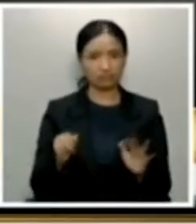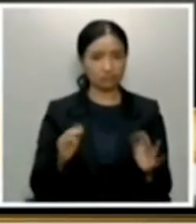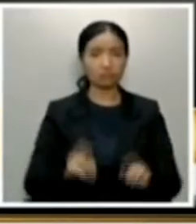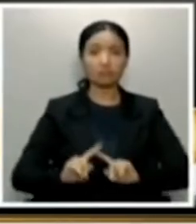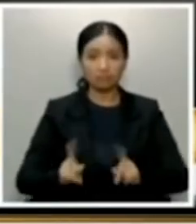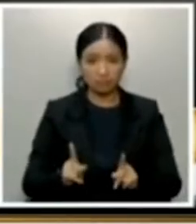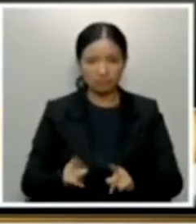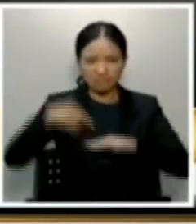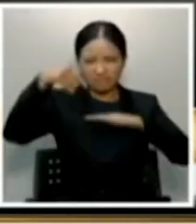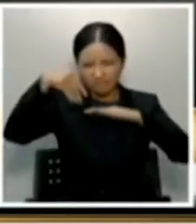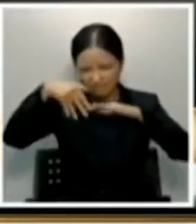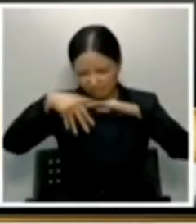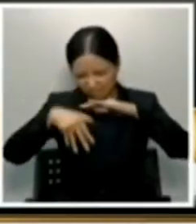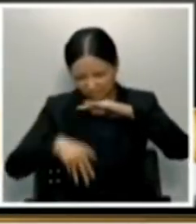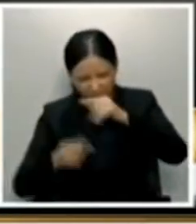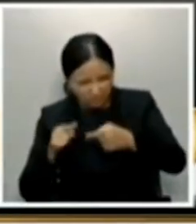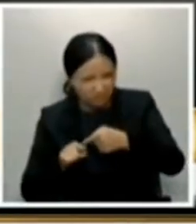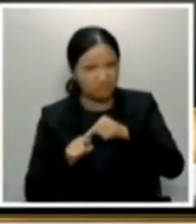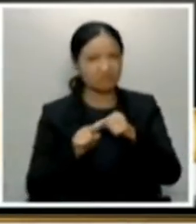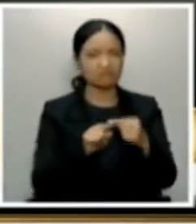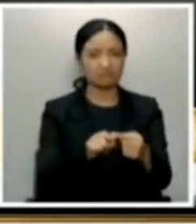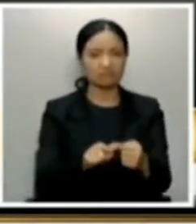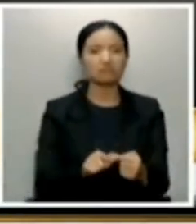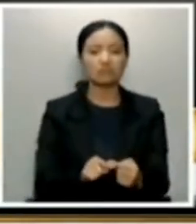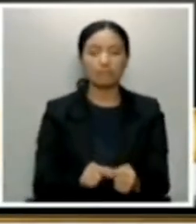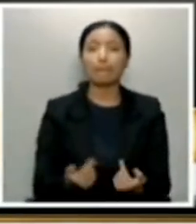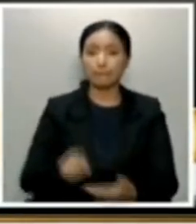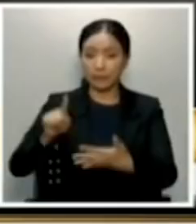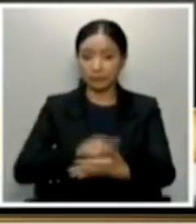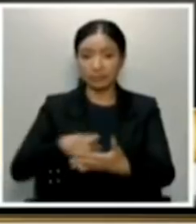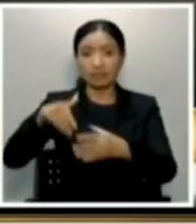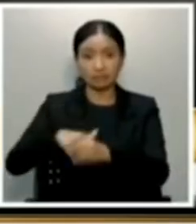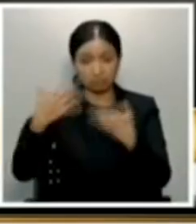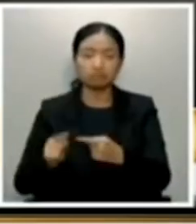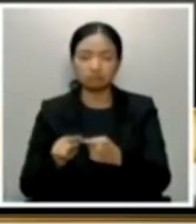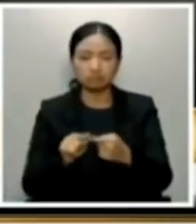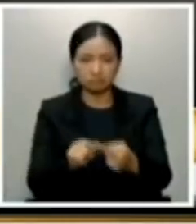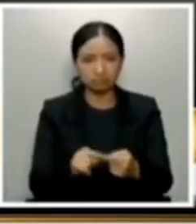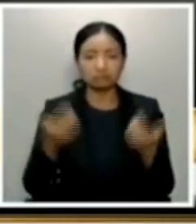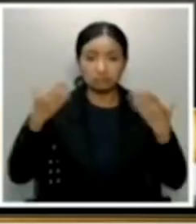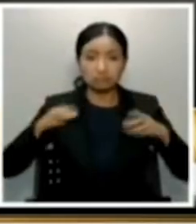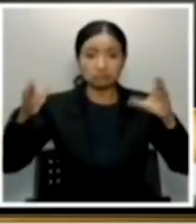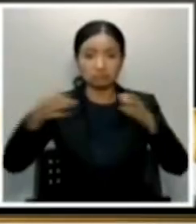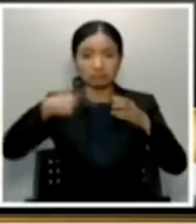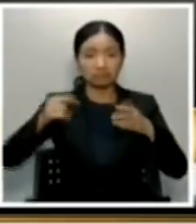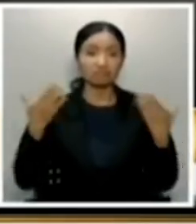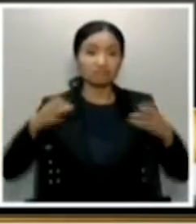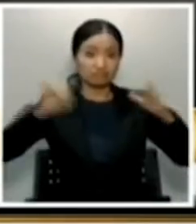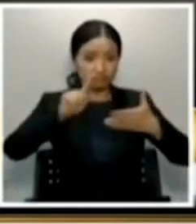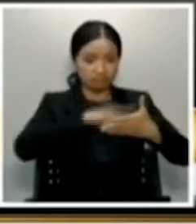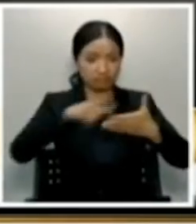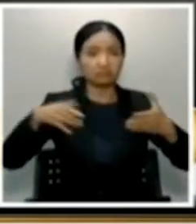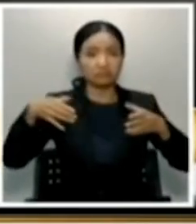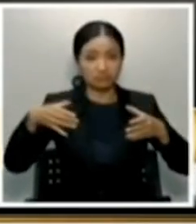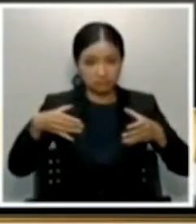ต่อย่างรากลึกมาจนถึงแม้กระทั่งหลังมีการเลือกตั้งและมีรัฐบาลที่ได้ชื่อว่ามาจากการเลือกตั้ง